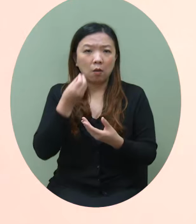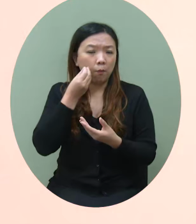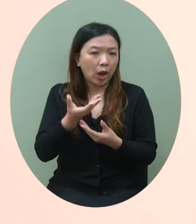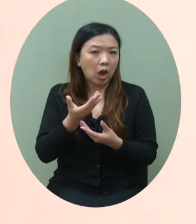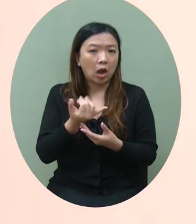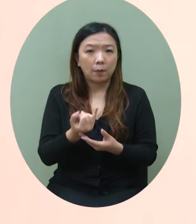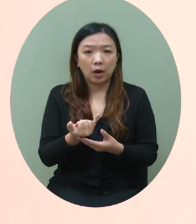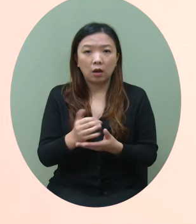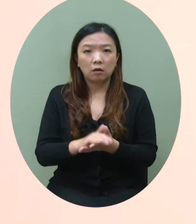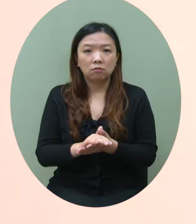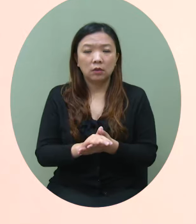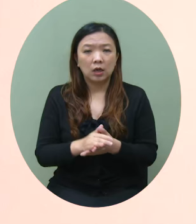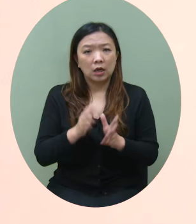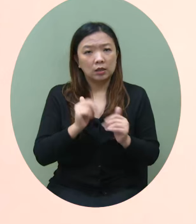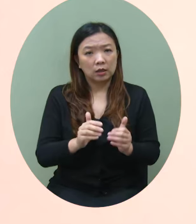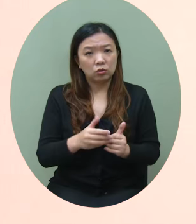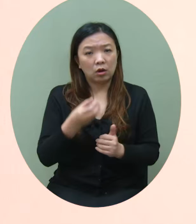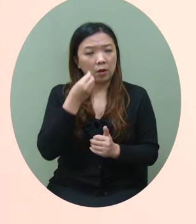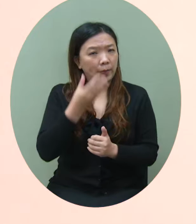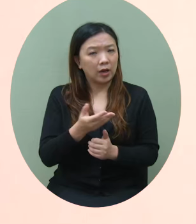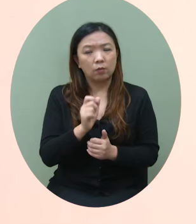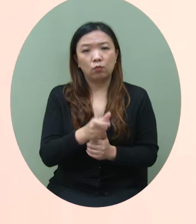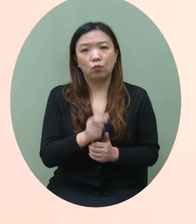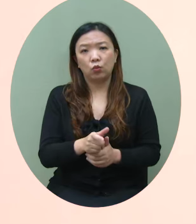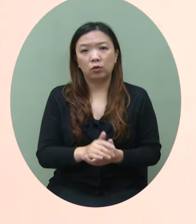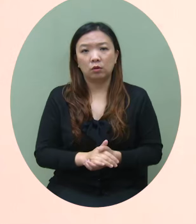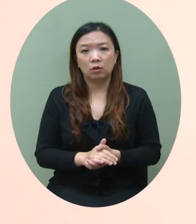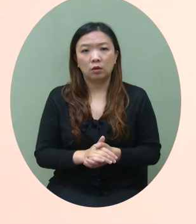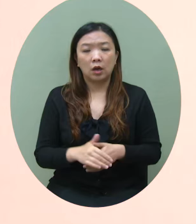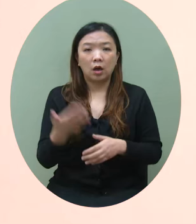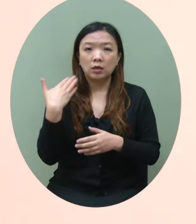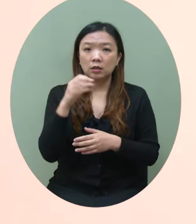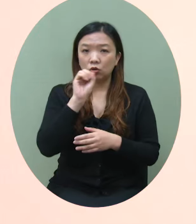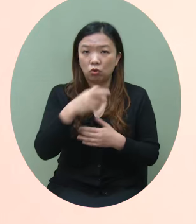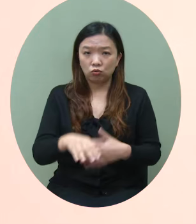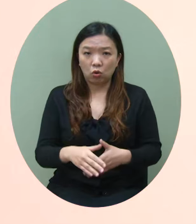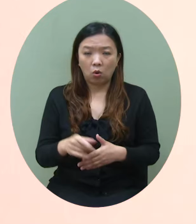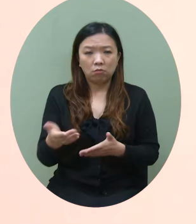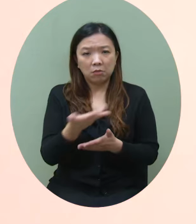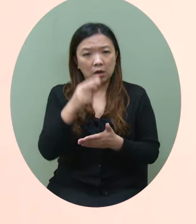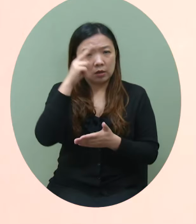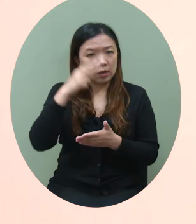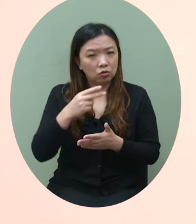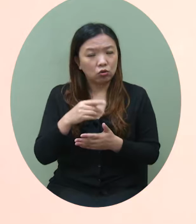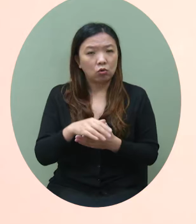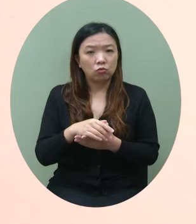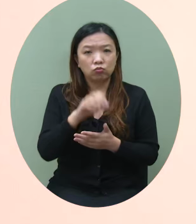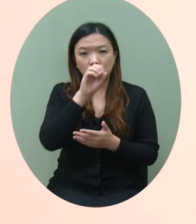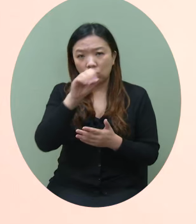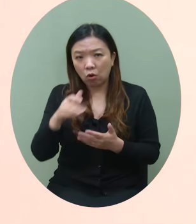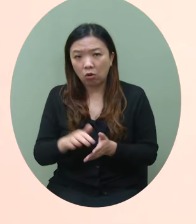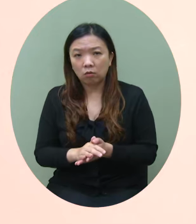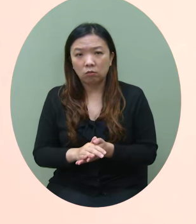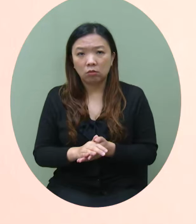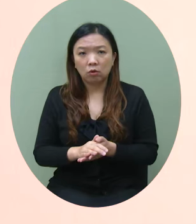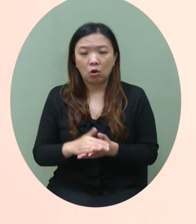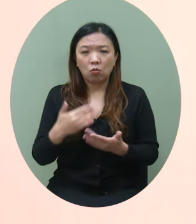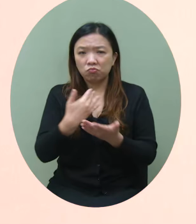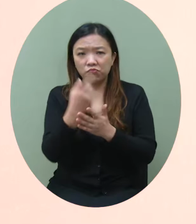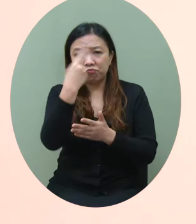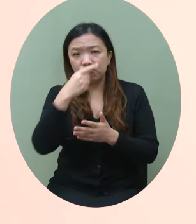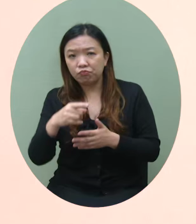般來說就不應該有這個也是我早前說過大家時常轉述的沒有人是可以凌駕法